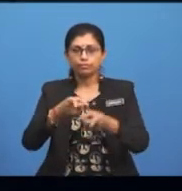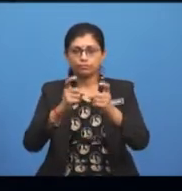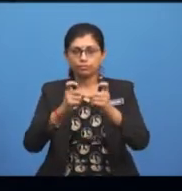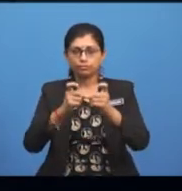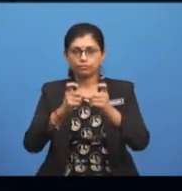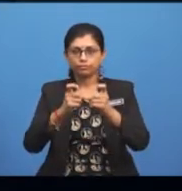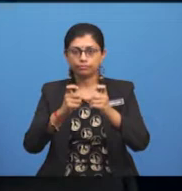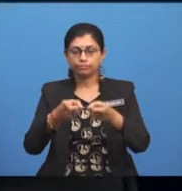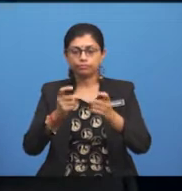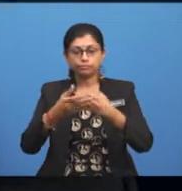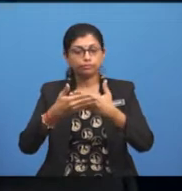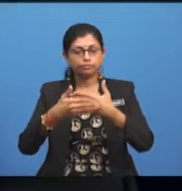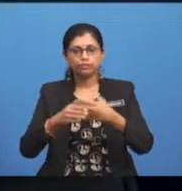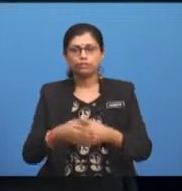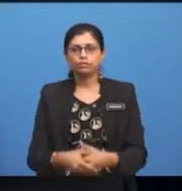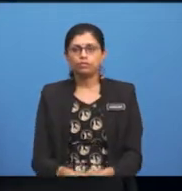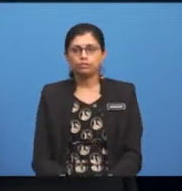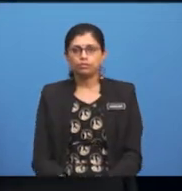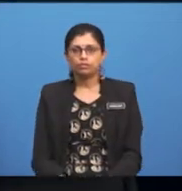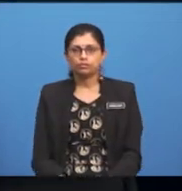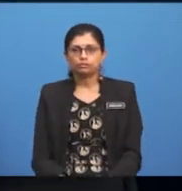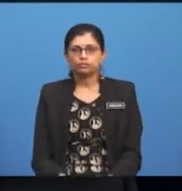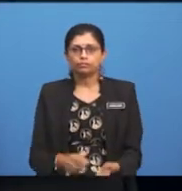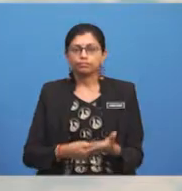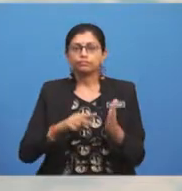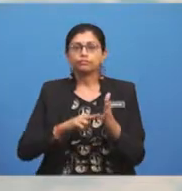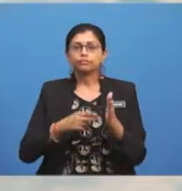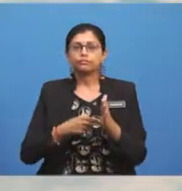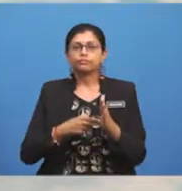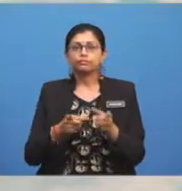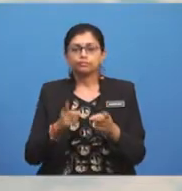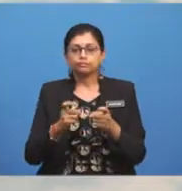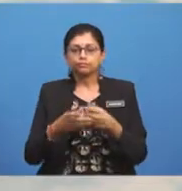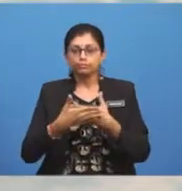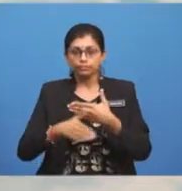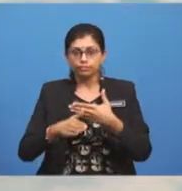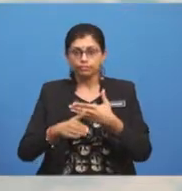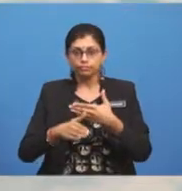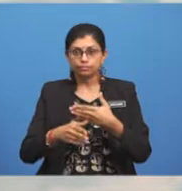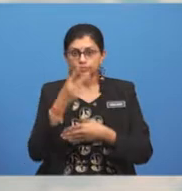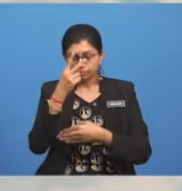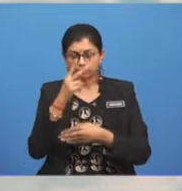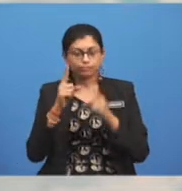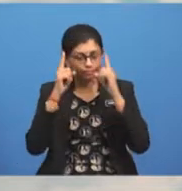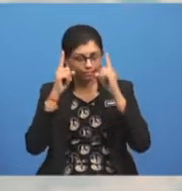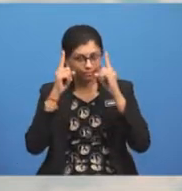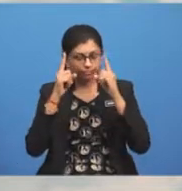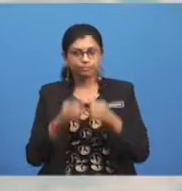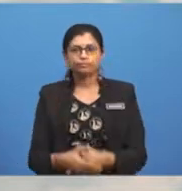laju lepas. Apa itu hal laju lepas? Sila lihat paparan pada